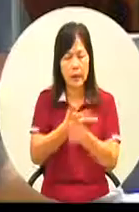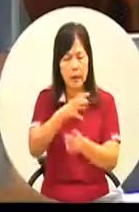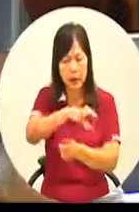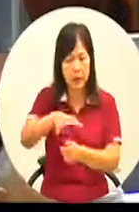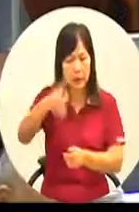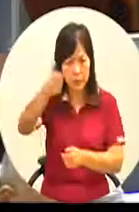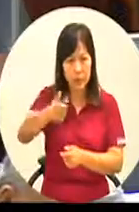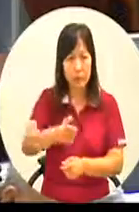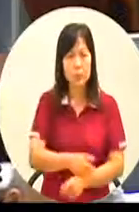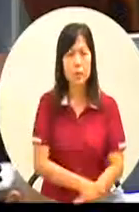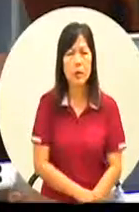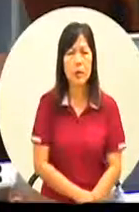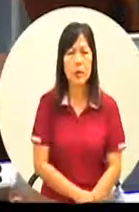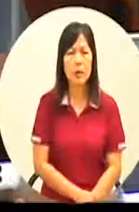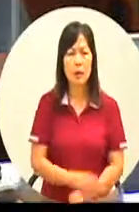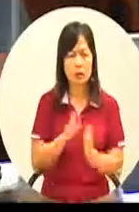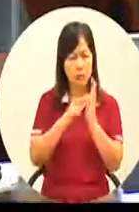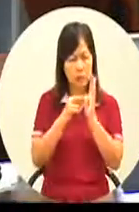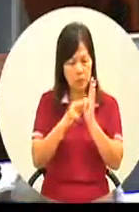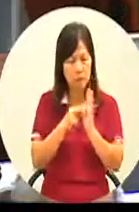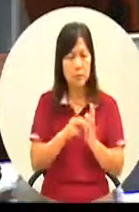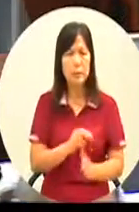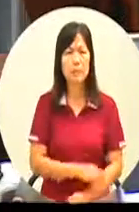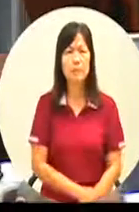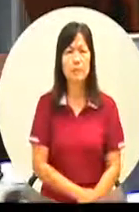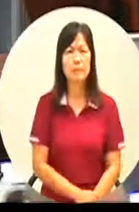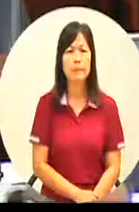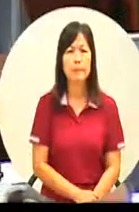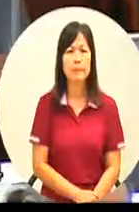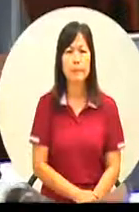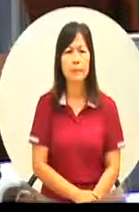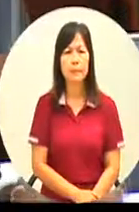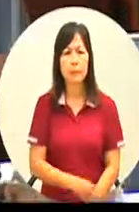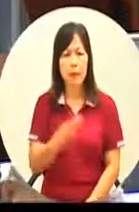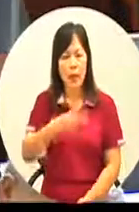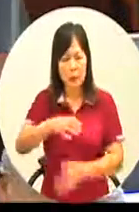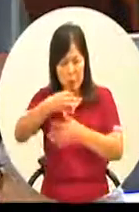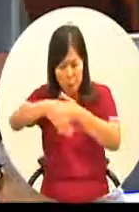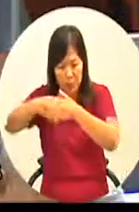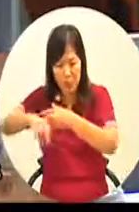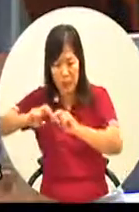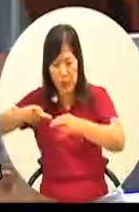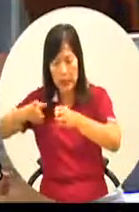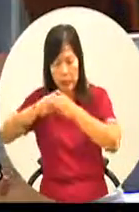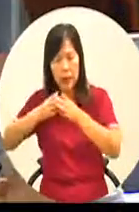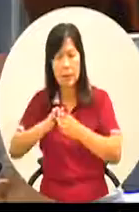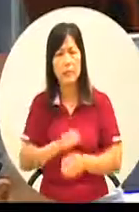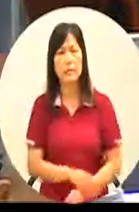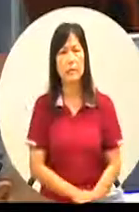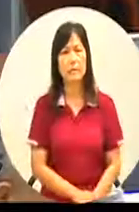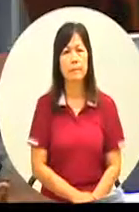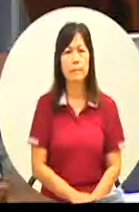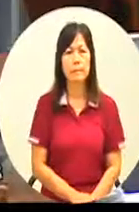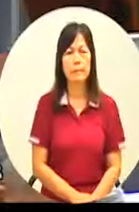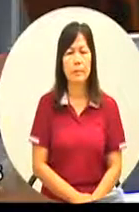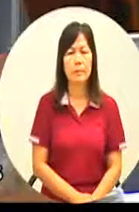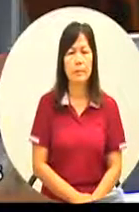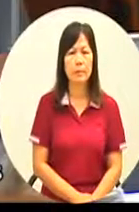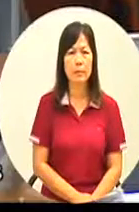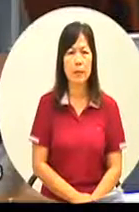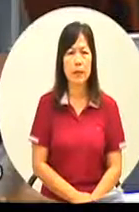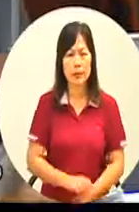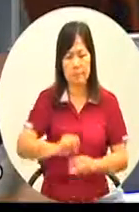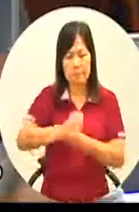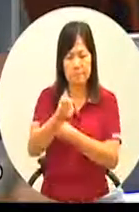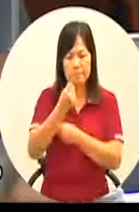首长来做说明的啊，并且有一些啊缺失要改进的哦，也请啊这边哈、啊加强